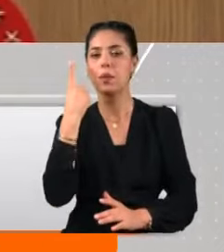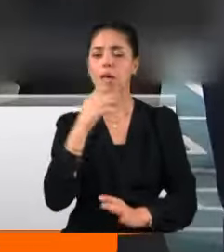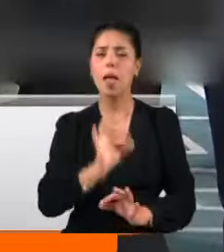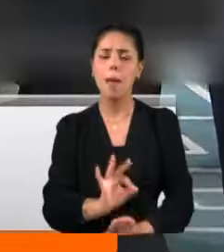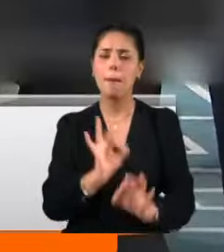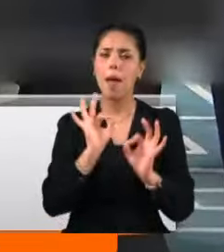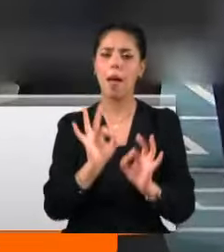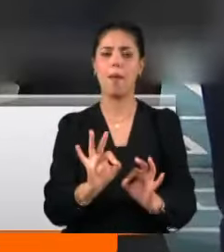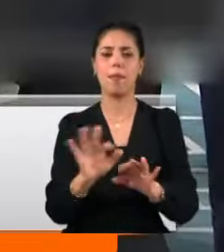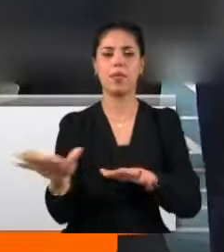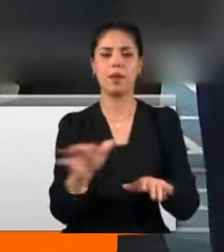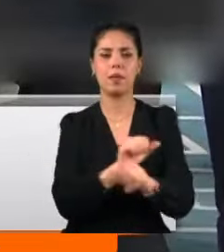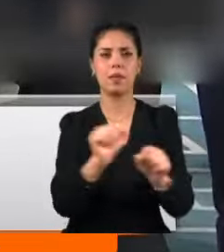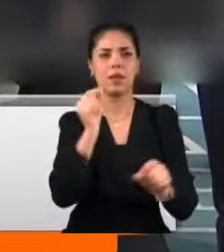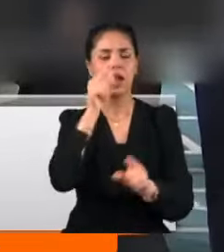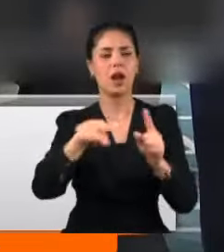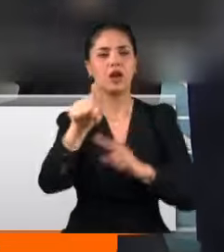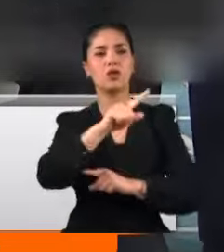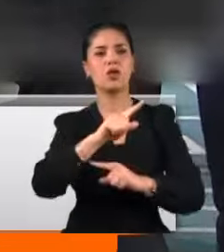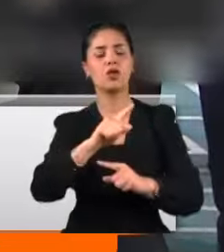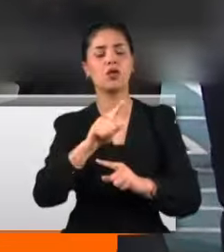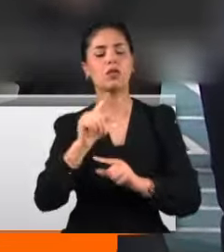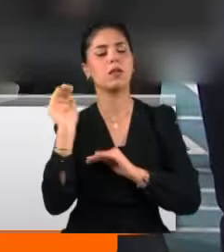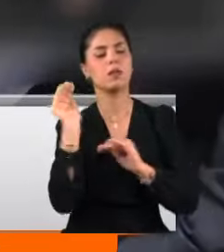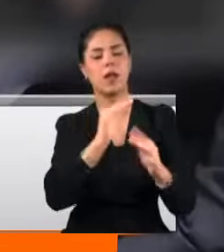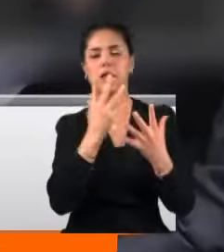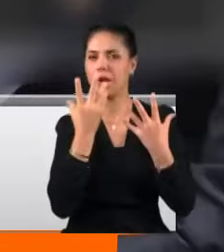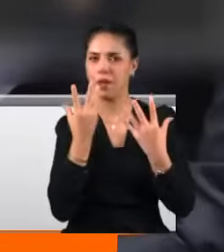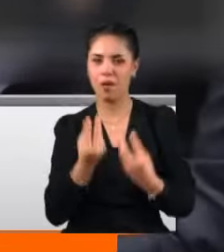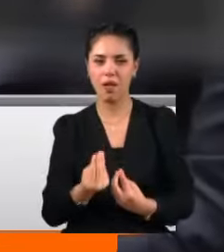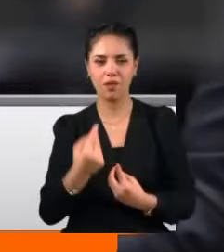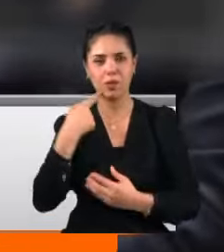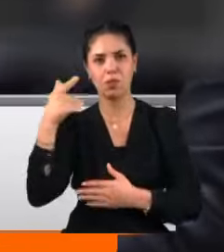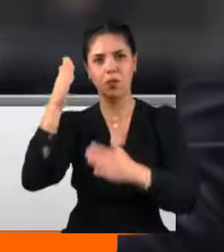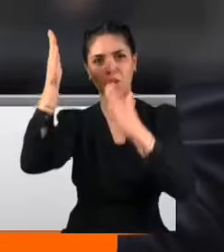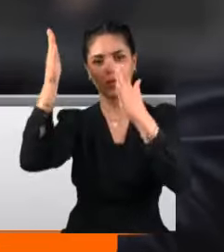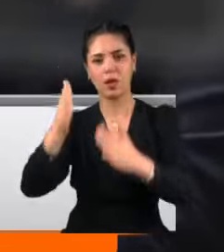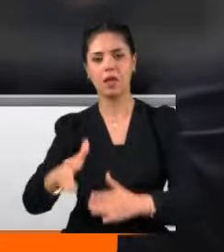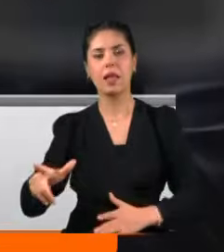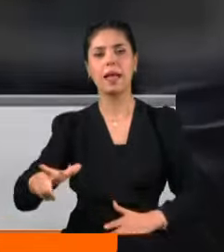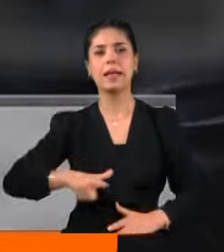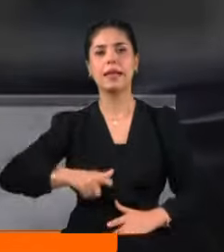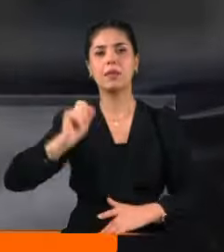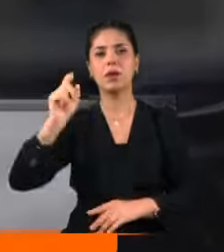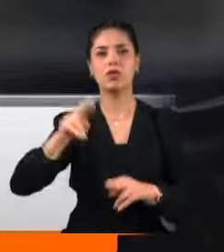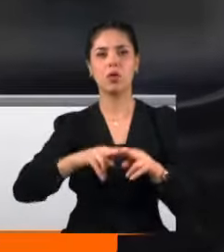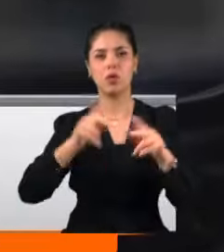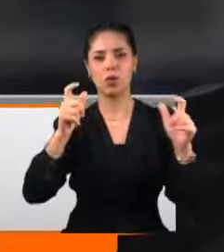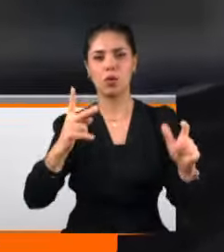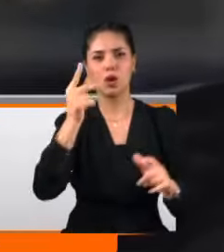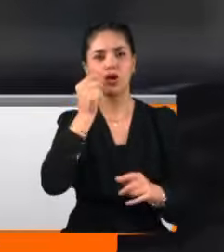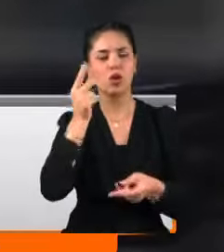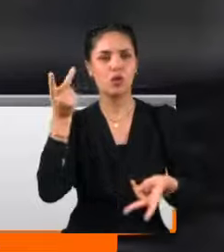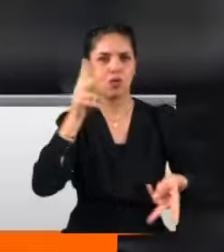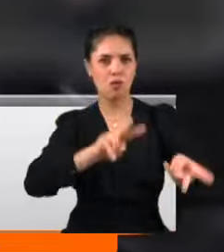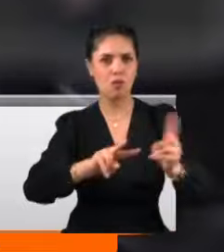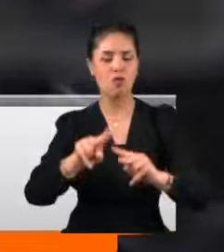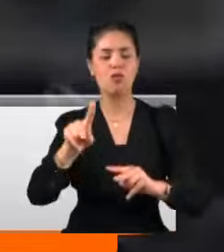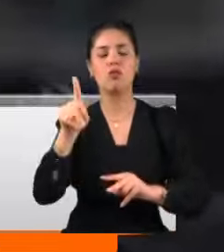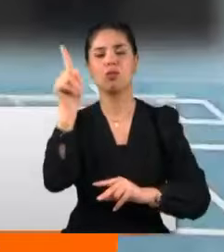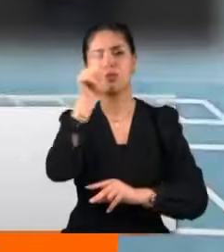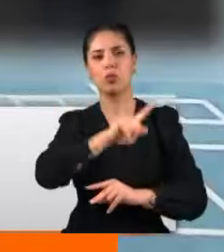daima deprem bölgesinin üzerindedir Erdoğan İzmir'in Konak ilçesinde iki kişinin hayatını kaybetmesiyle